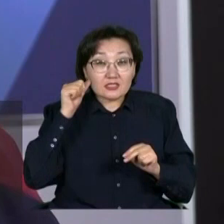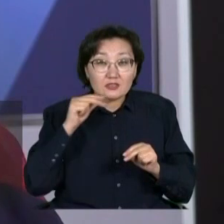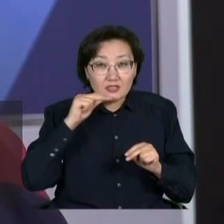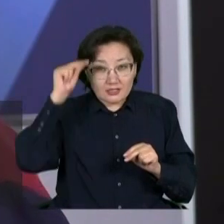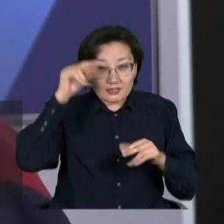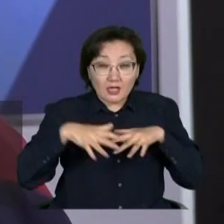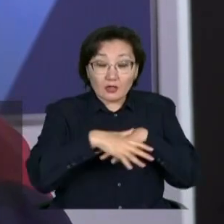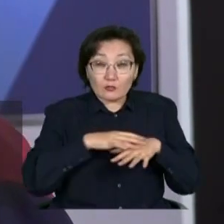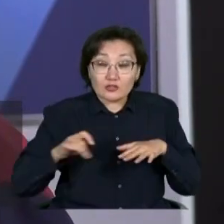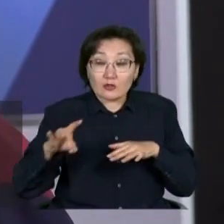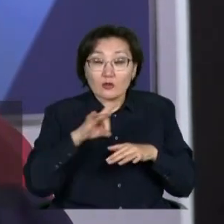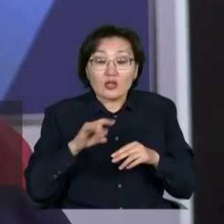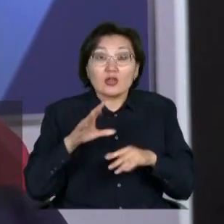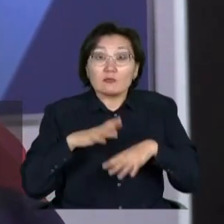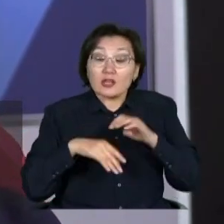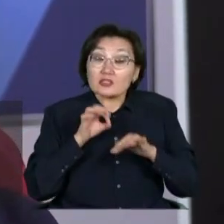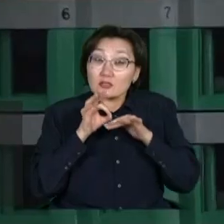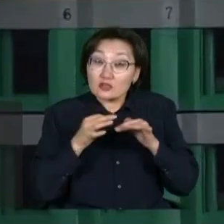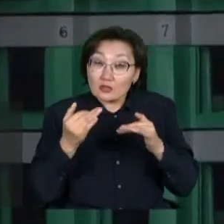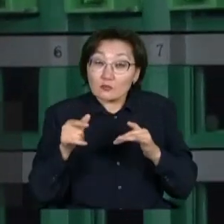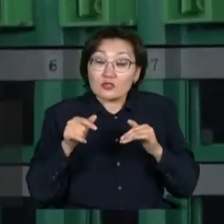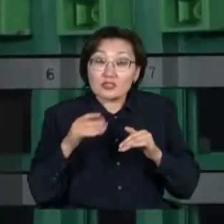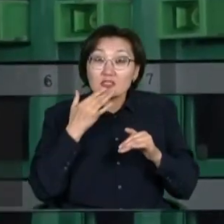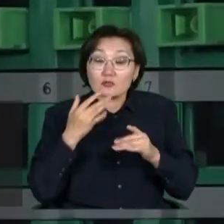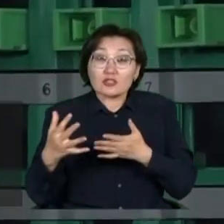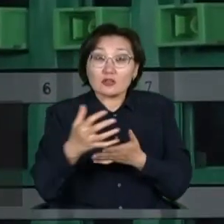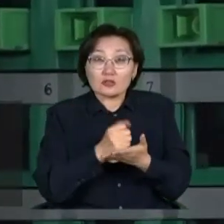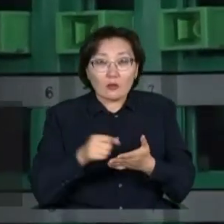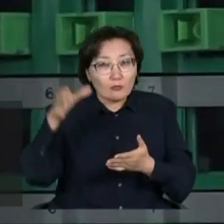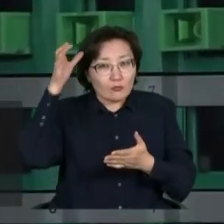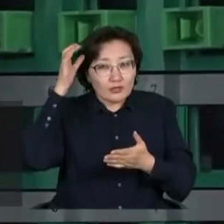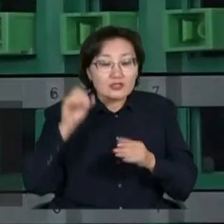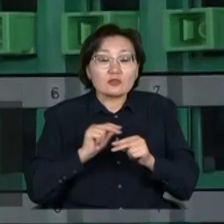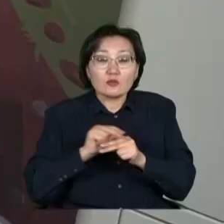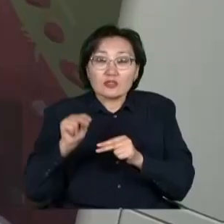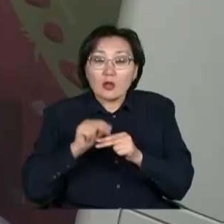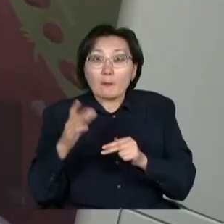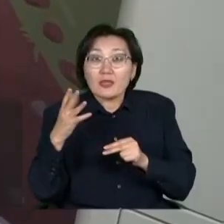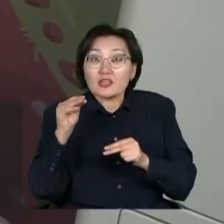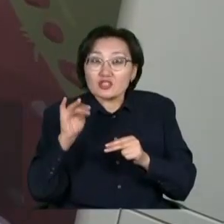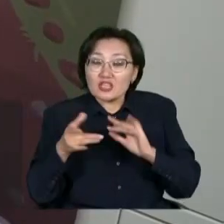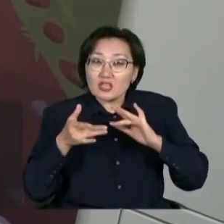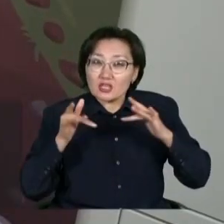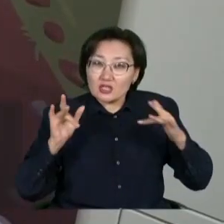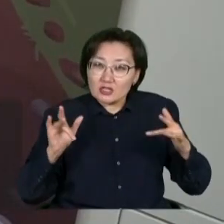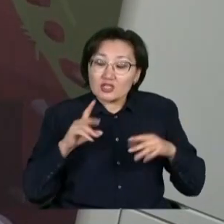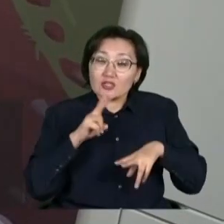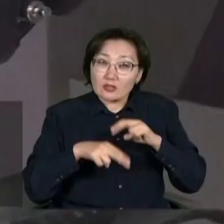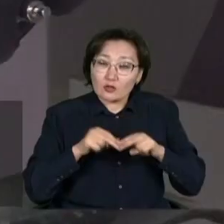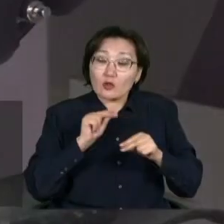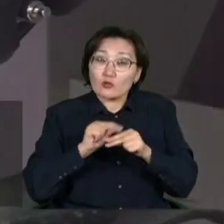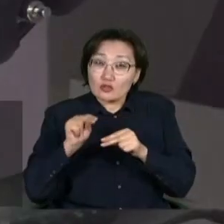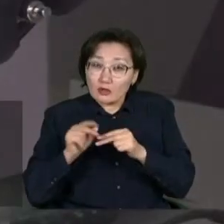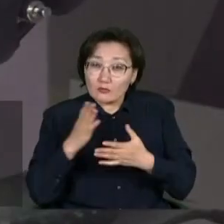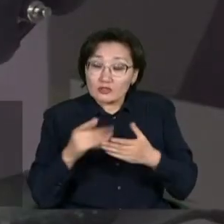Халық Республикасында тағылымдамадан өткен. Қазір сол шетелде жинаған білімін бөлісіп, 5G интернет жүргізудің қырсырын үйретуде. Педагогтың